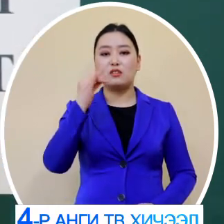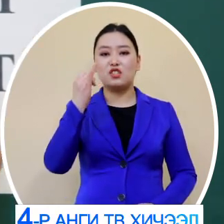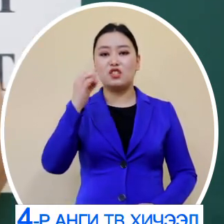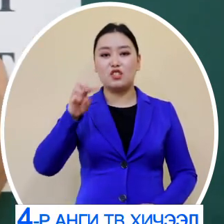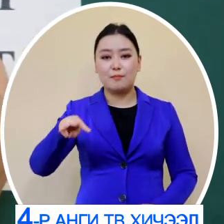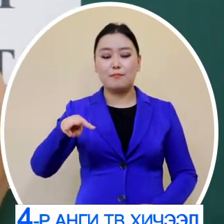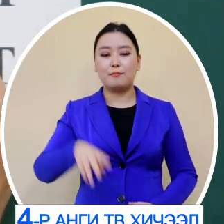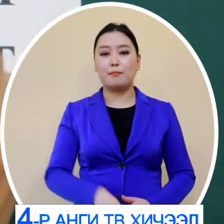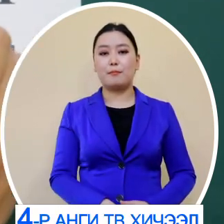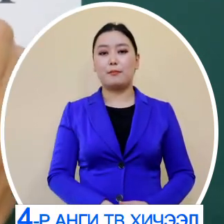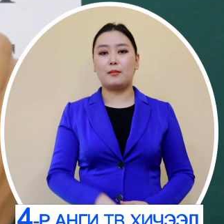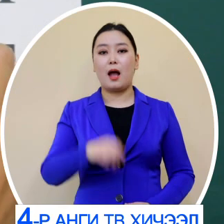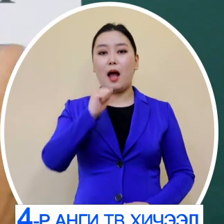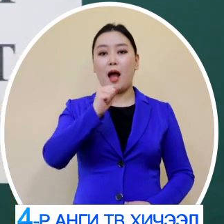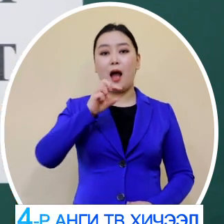хөгжим,